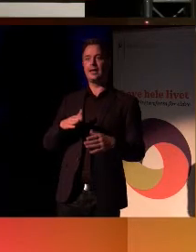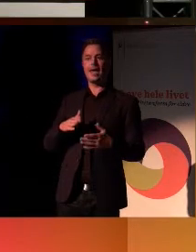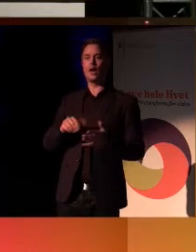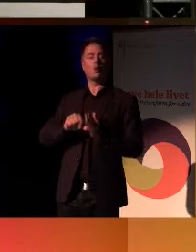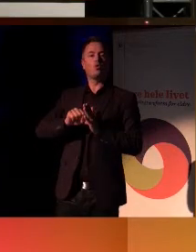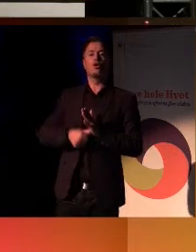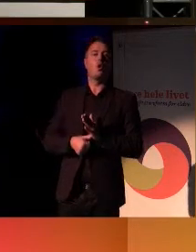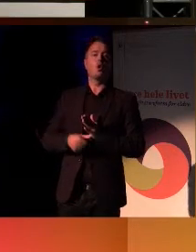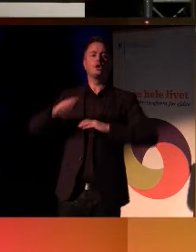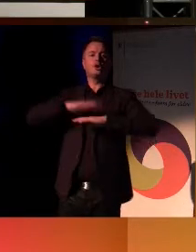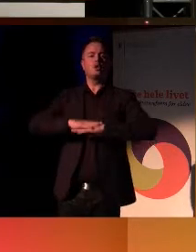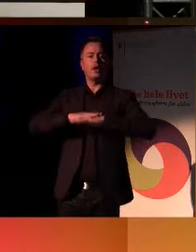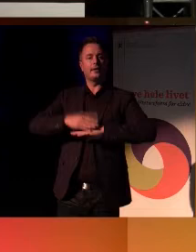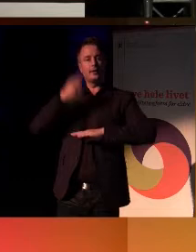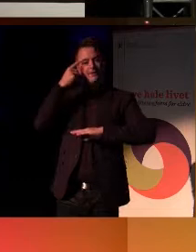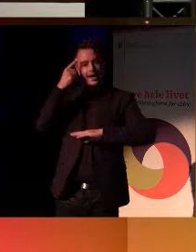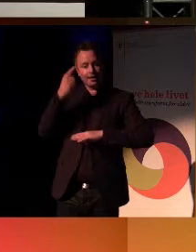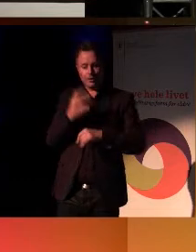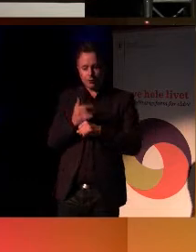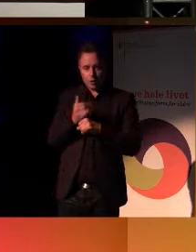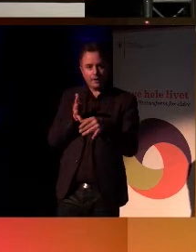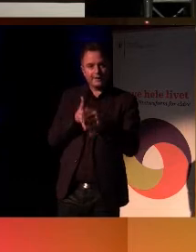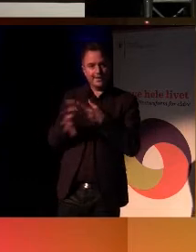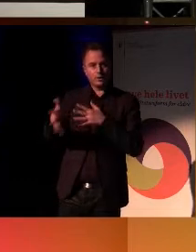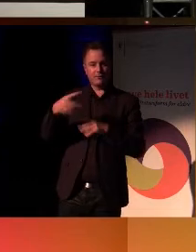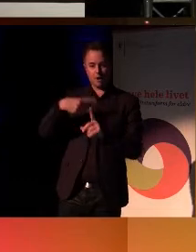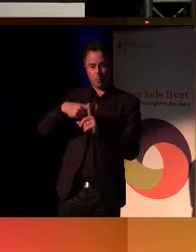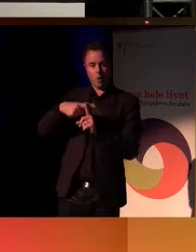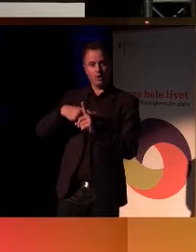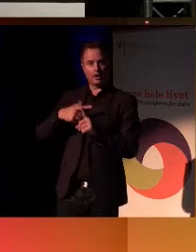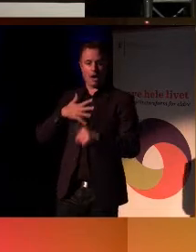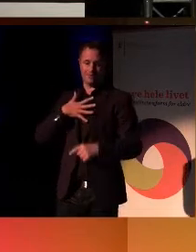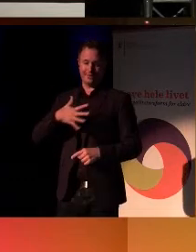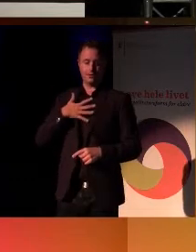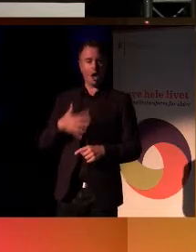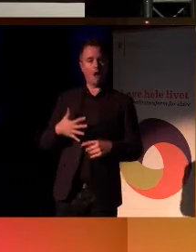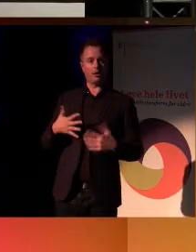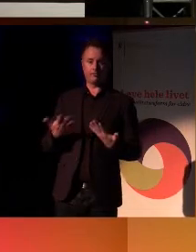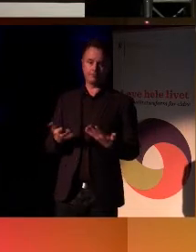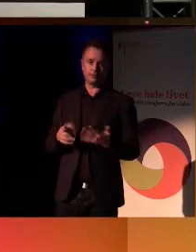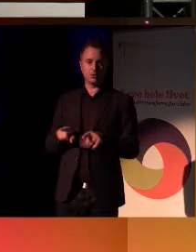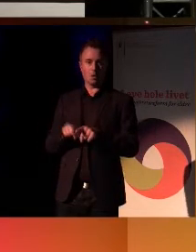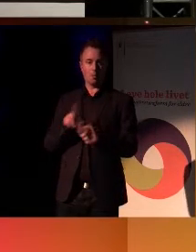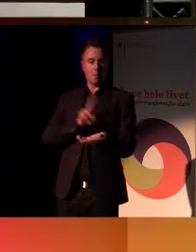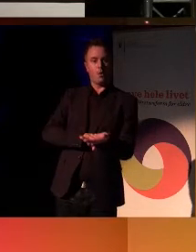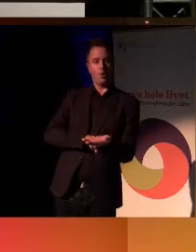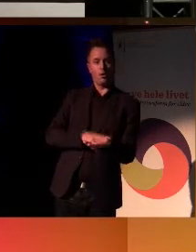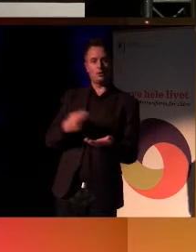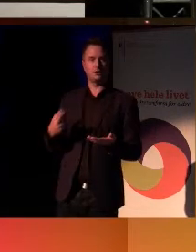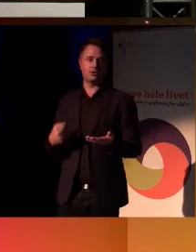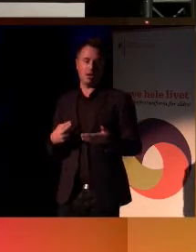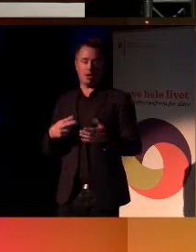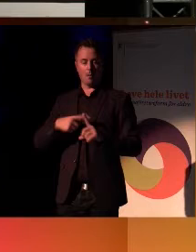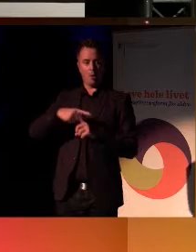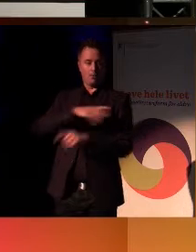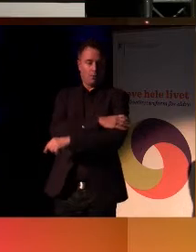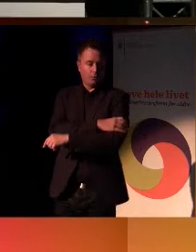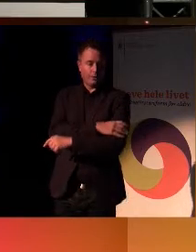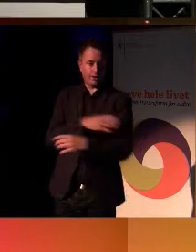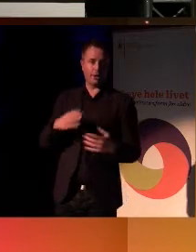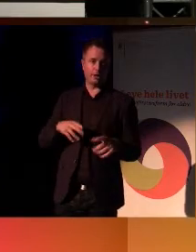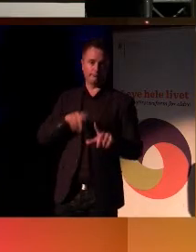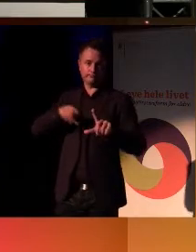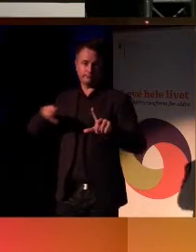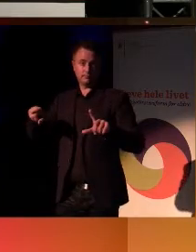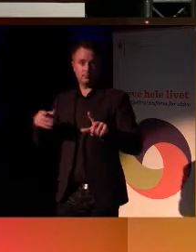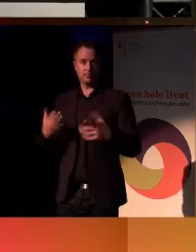ferdigheter i forhold til å gjennomføre målinger av vitale tegn, som puls, blodtrykk, måling av respirasjonsfrekvens, den type ting. Det sånn vi tenker